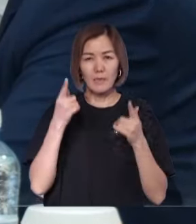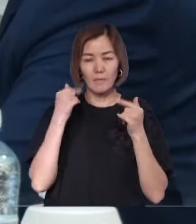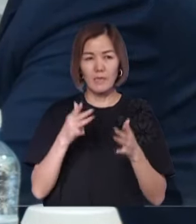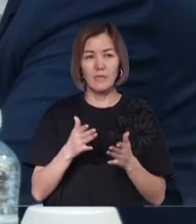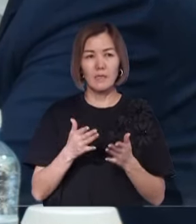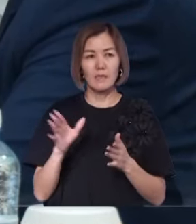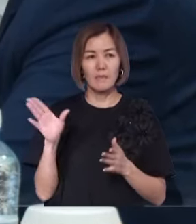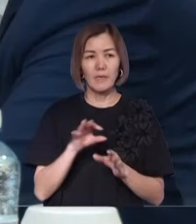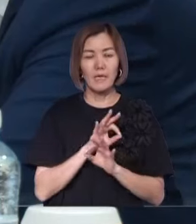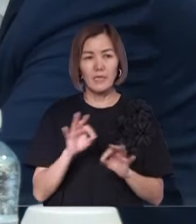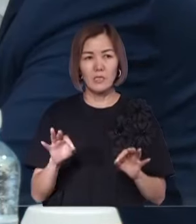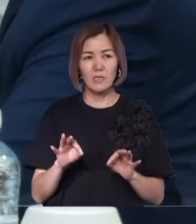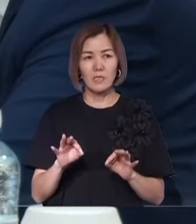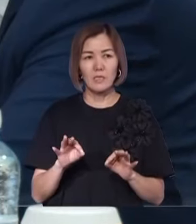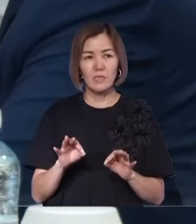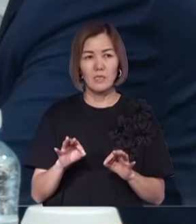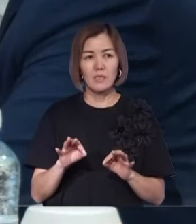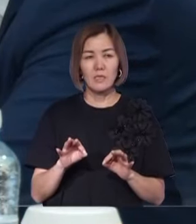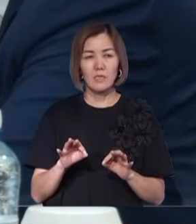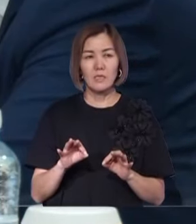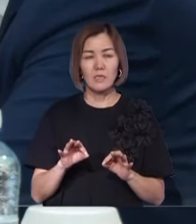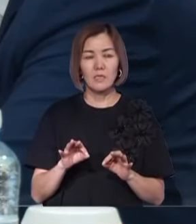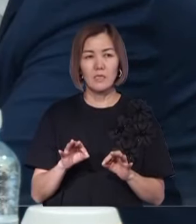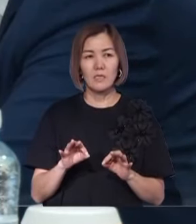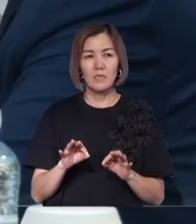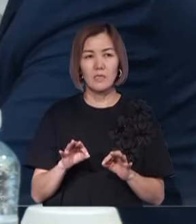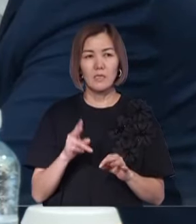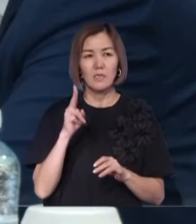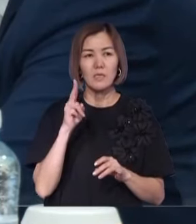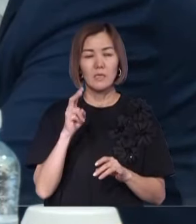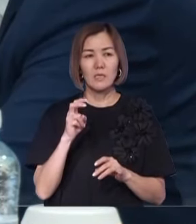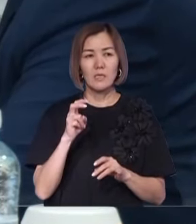Бәрі жақсы. Бірақ сіздер үнемдеп жатқаннан кейін